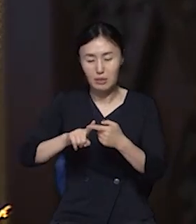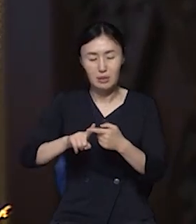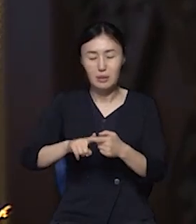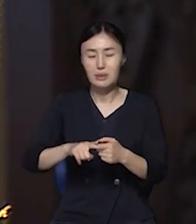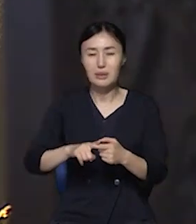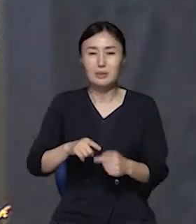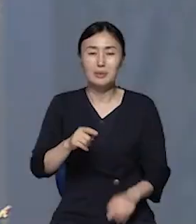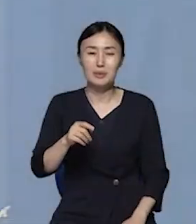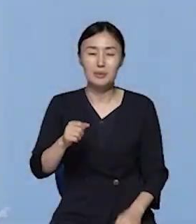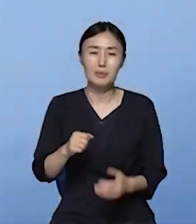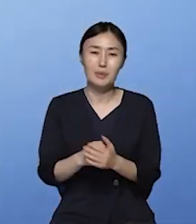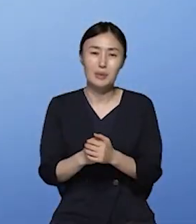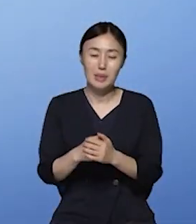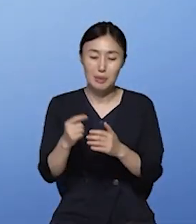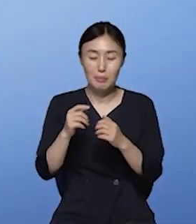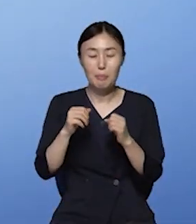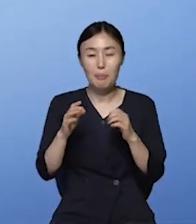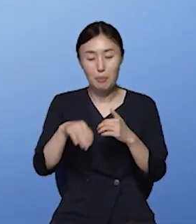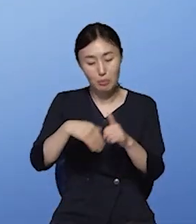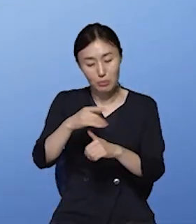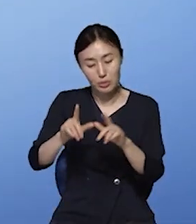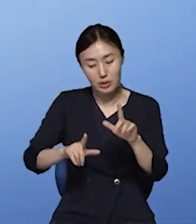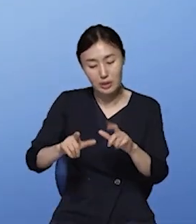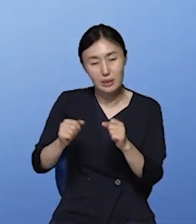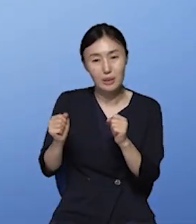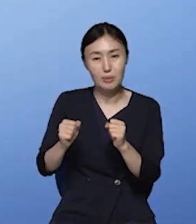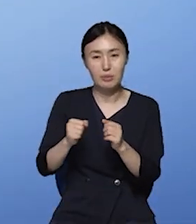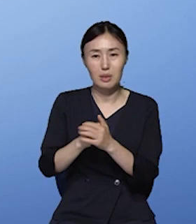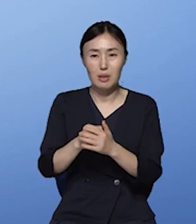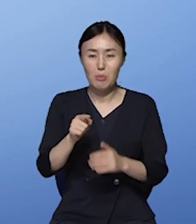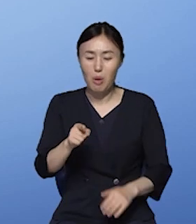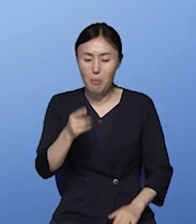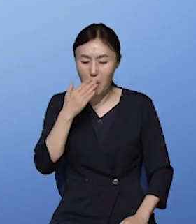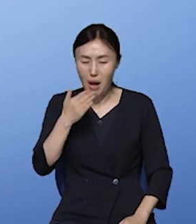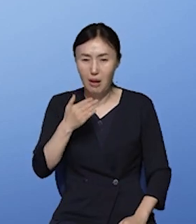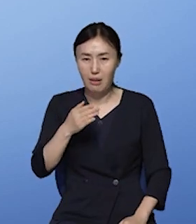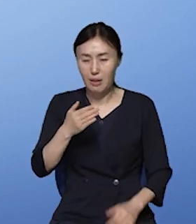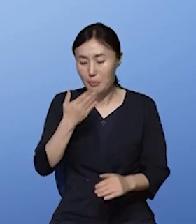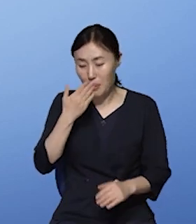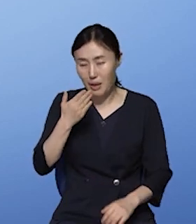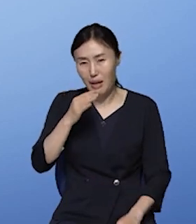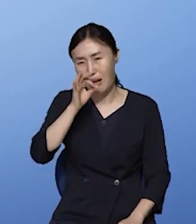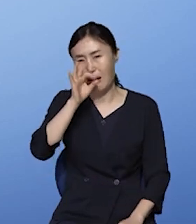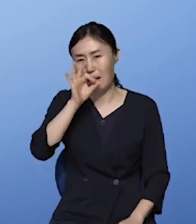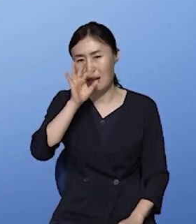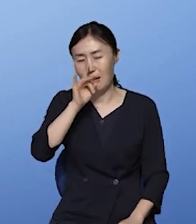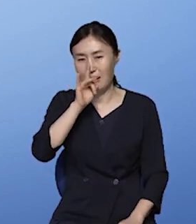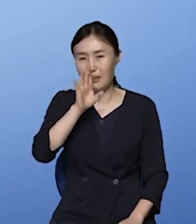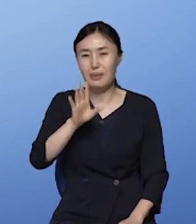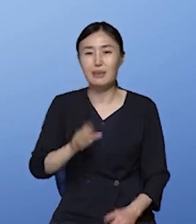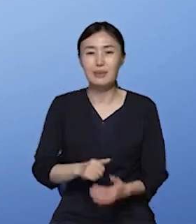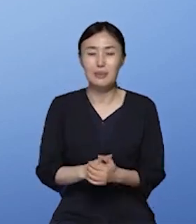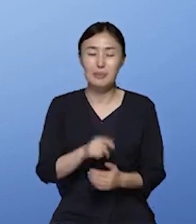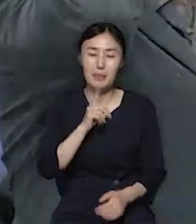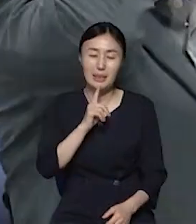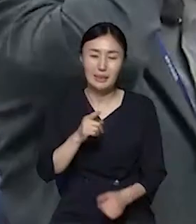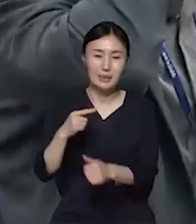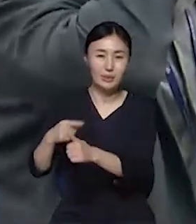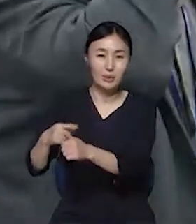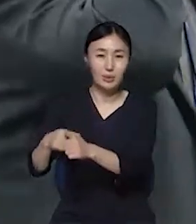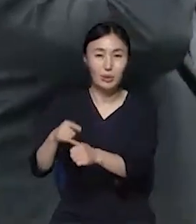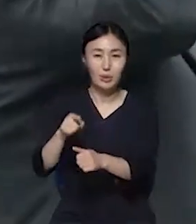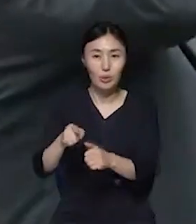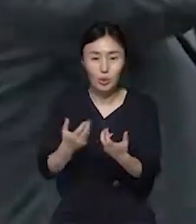보였습니다. C 국회의원은 일고의 가치도 없는 가능성이 전혀 없는 이야기라며 지적했습니다.